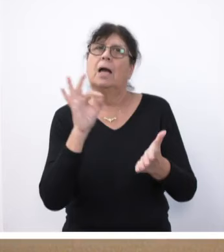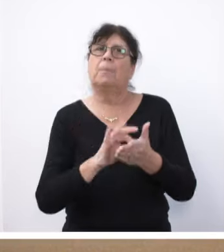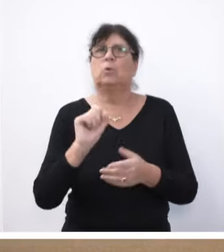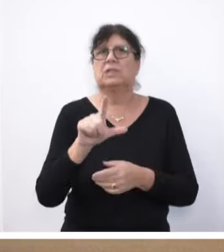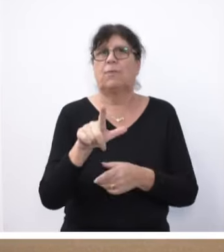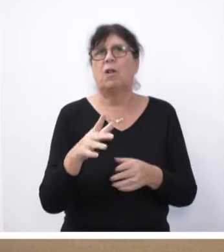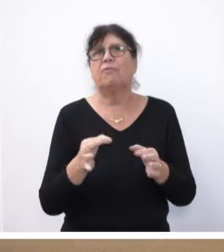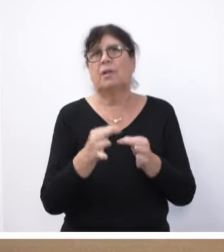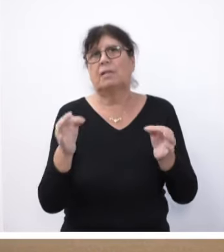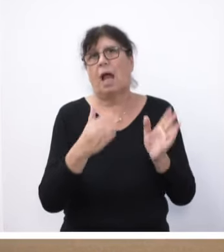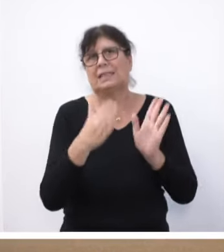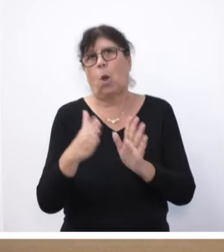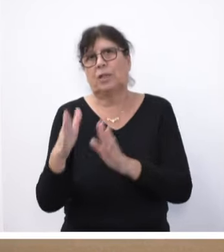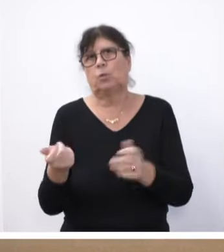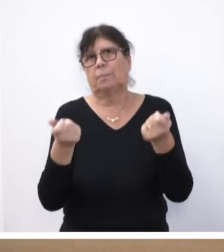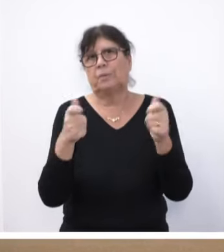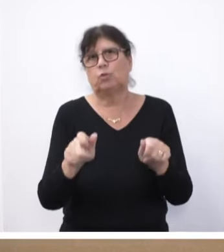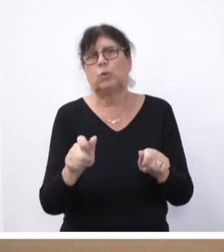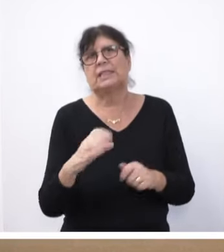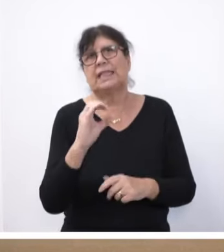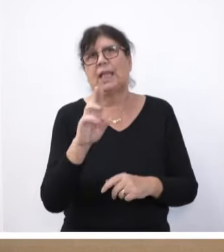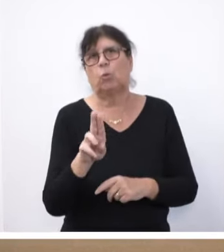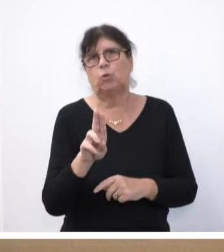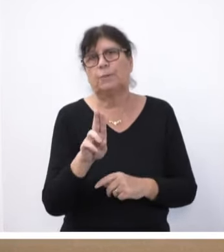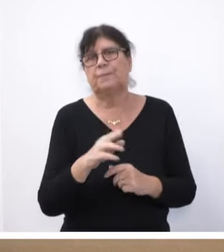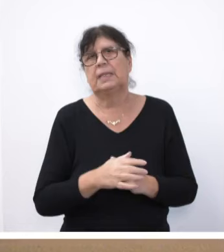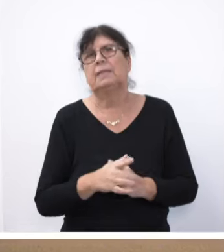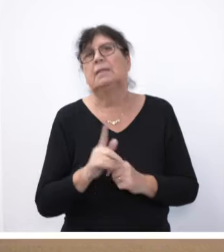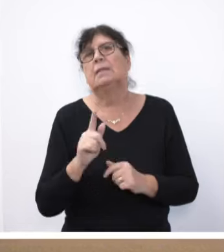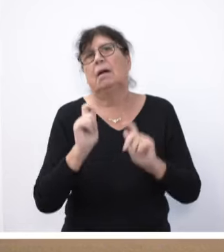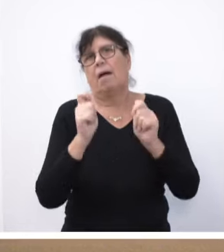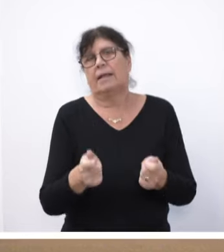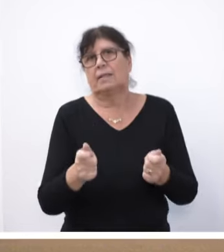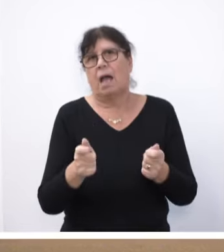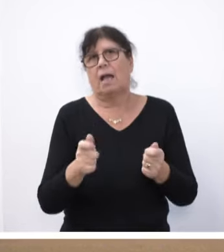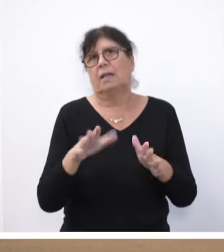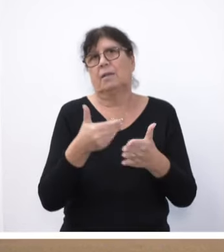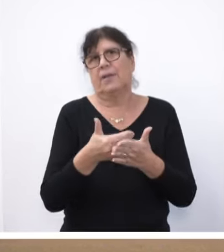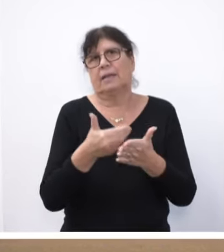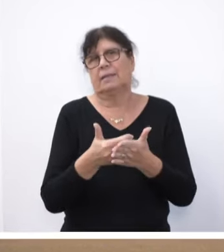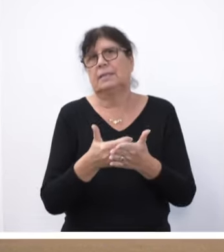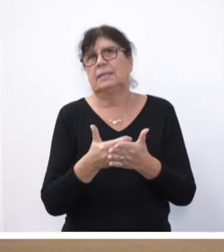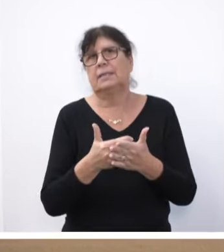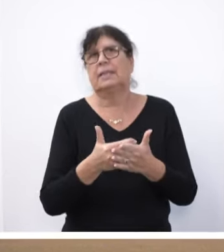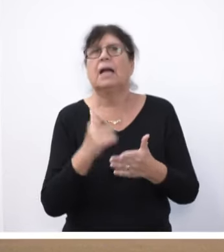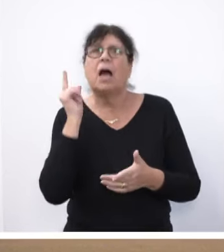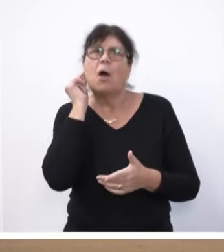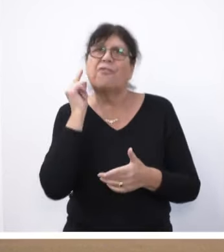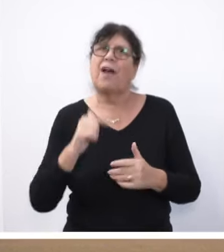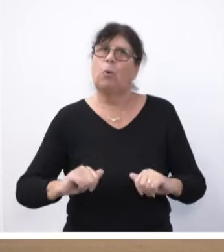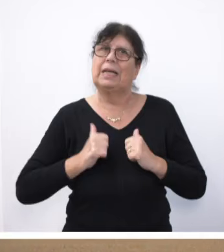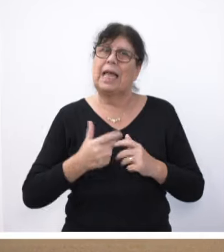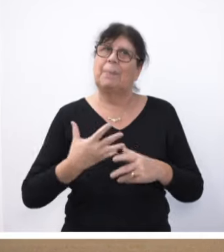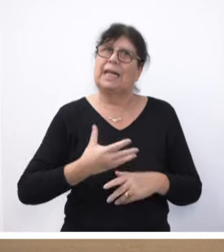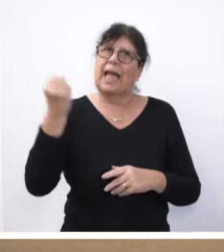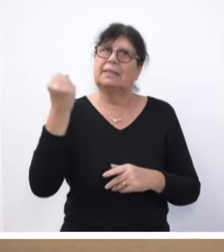der Tagesordnung, Beschlussfassung über den von der CDU-Landtagsfraktion eingebrachten Antrag betreffend Frauenleben retten nach